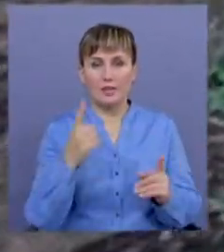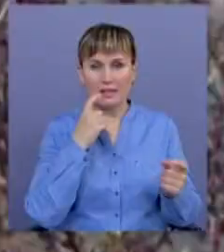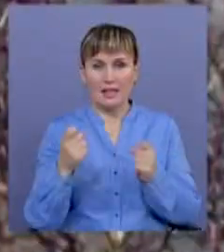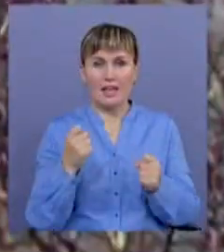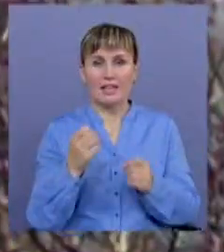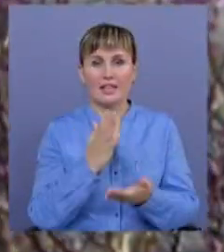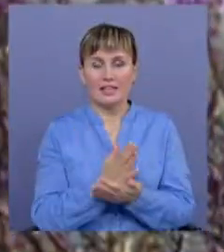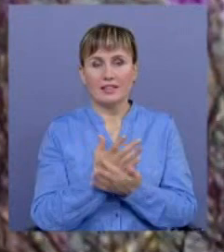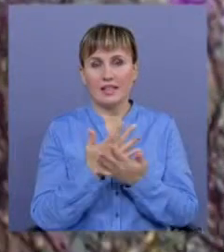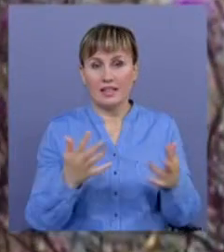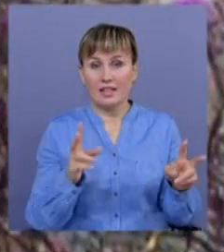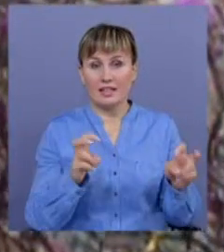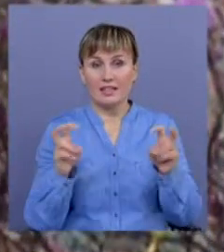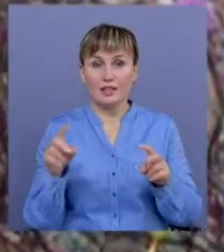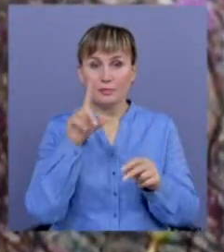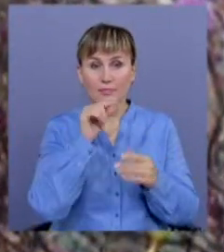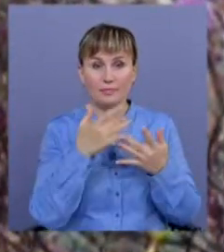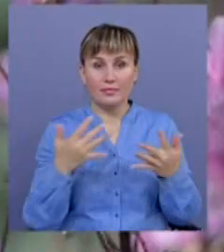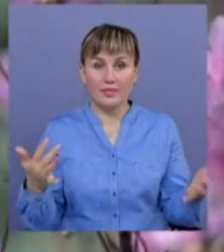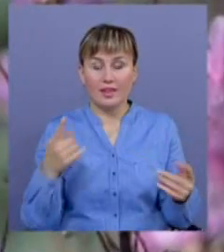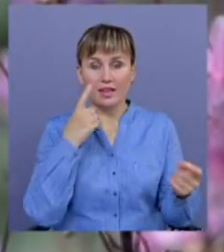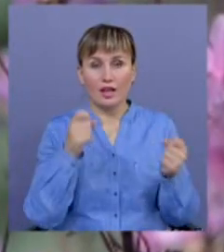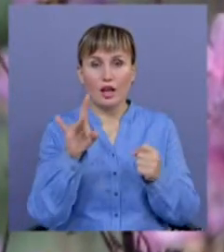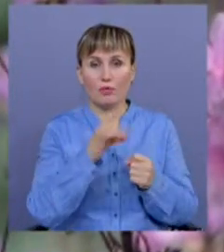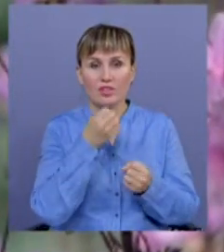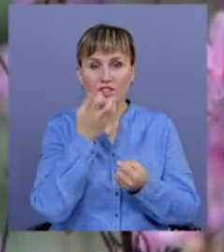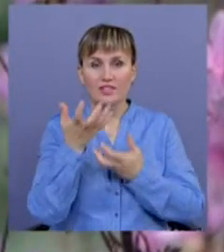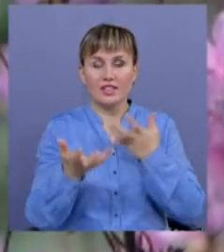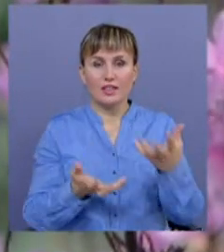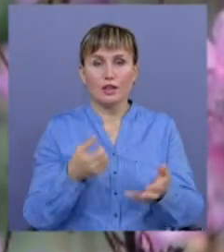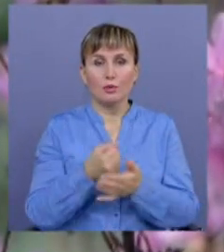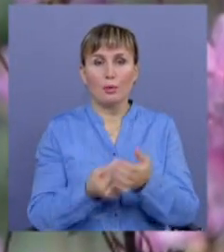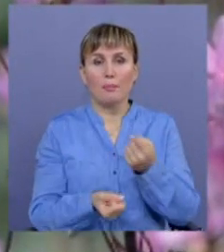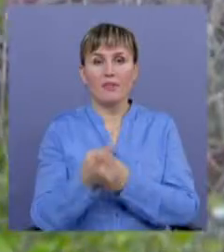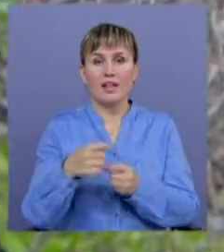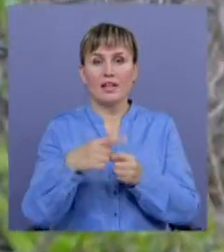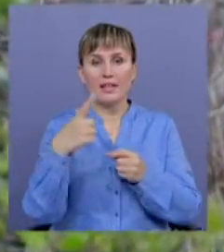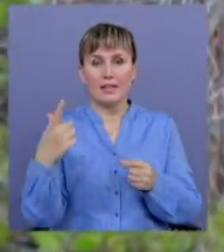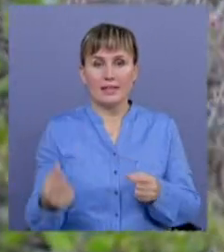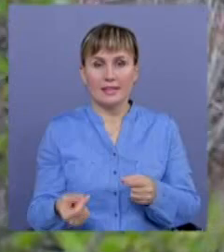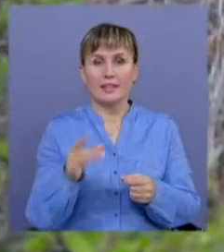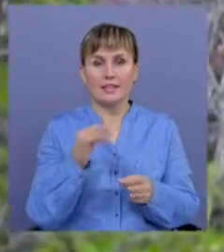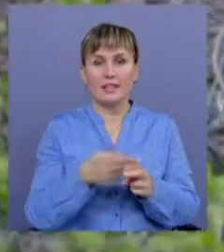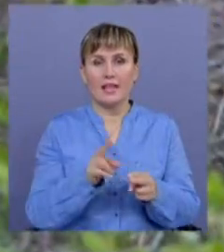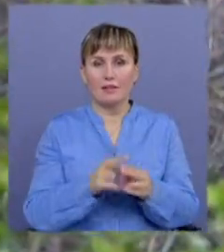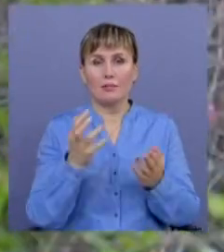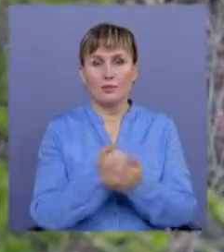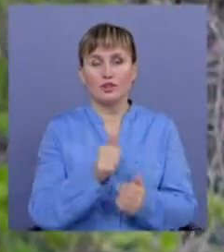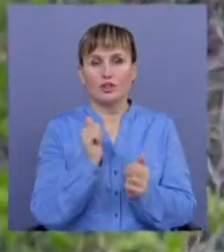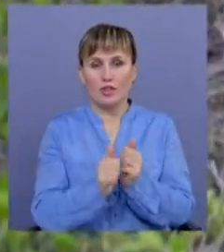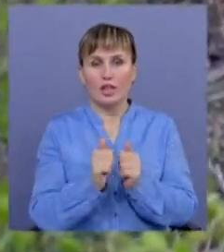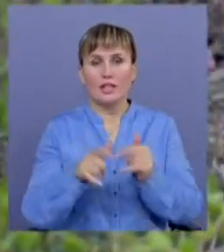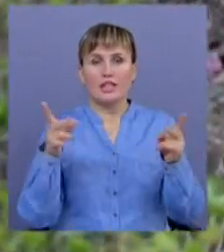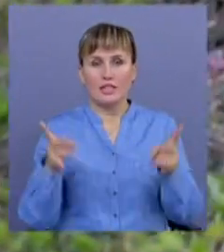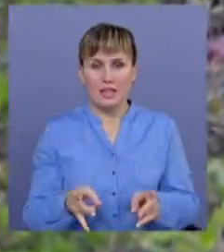выделяется рододендрон даурский. Его ярко-розовые цветы распускаются еще до появления листьев на ветках, из-за чего он становится частой